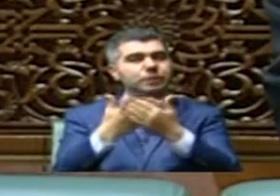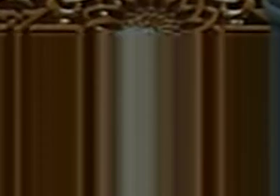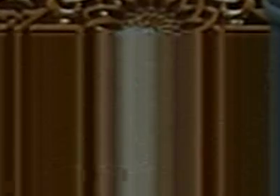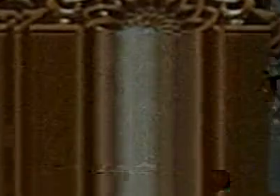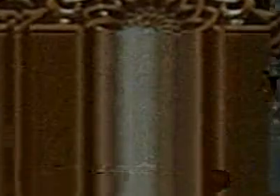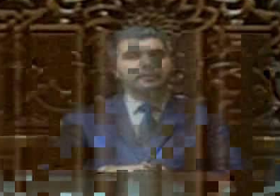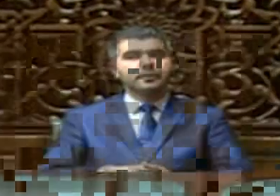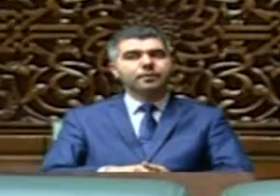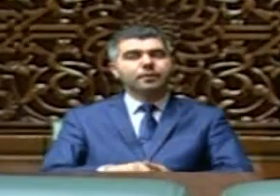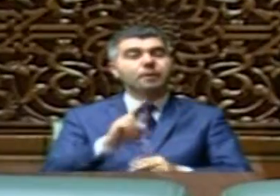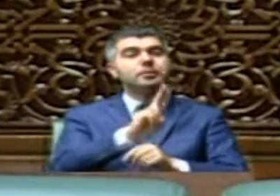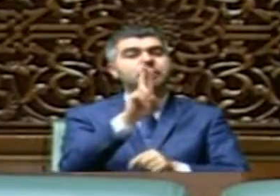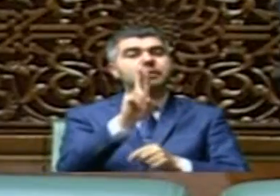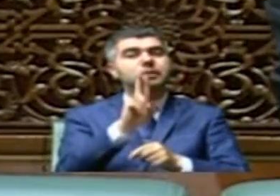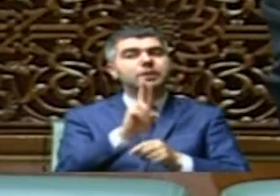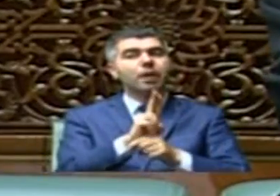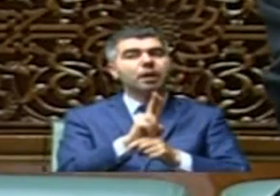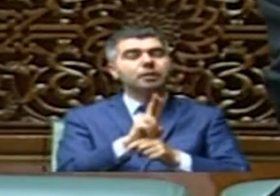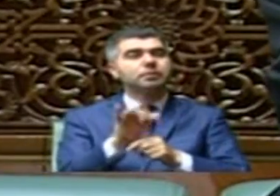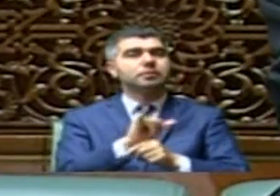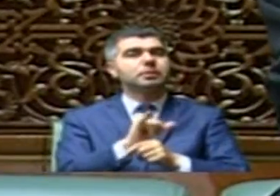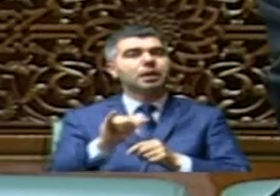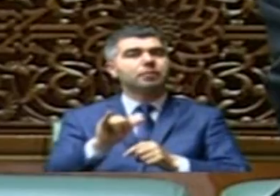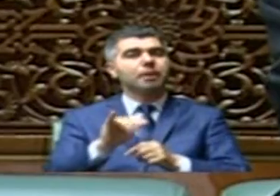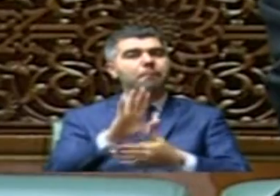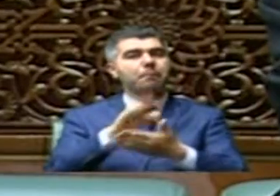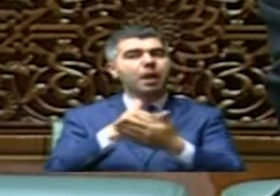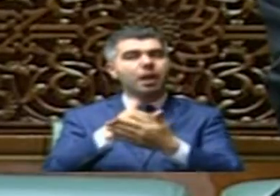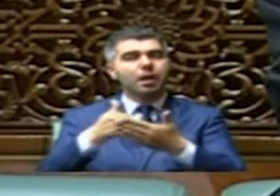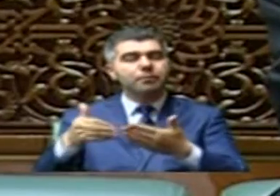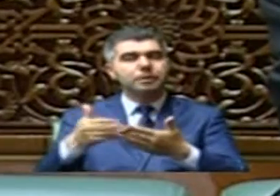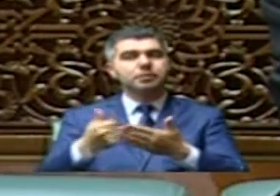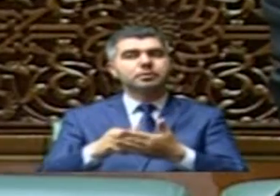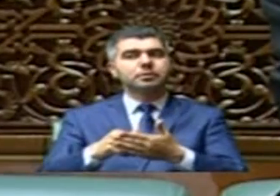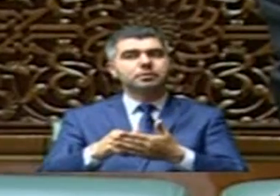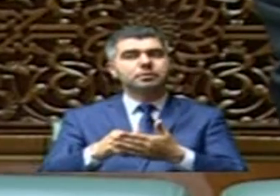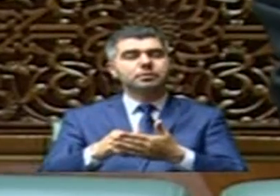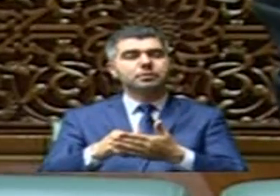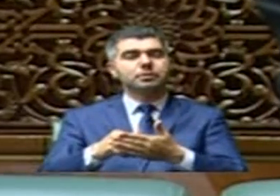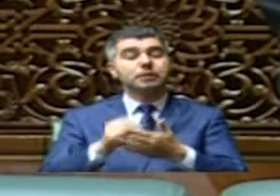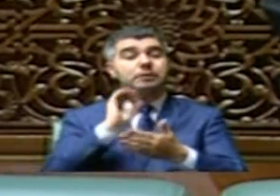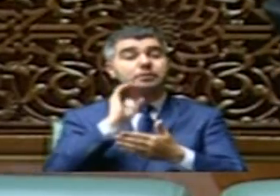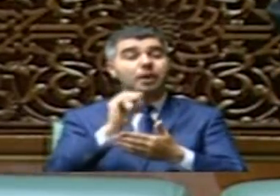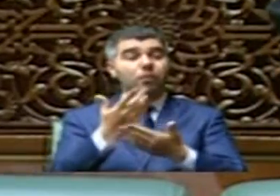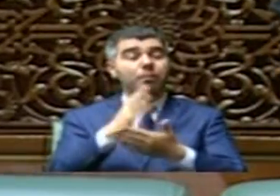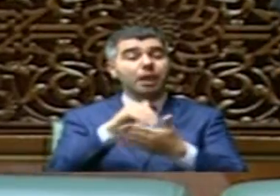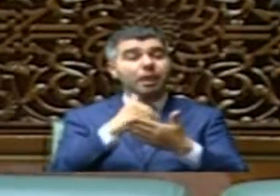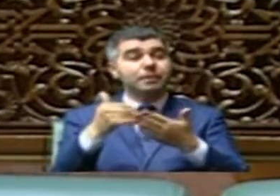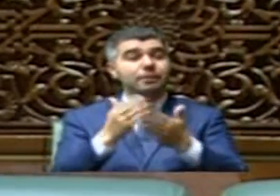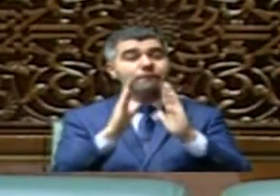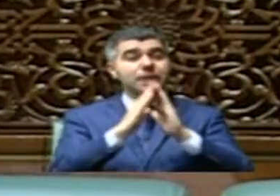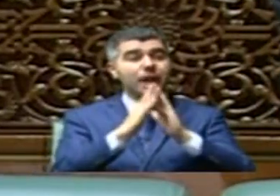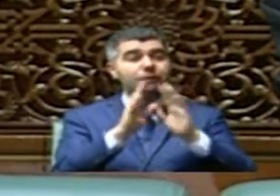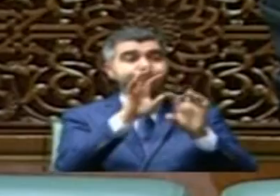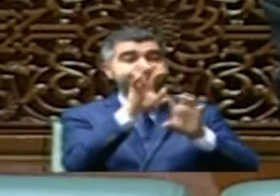هذا السؤال هذا نحن لا نجادل فيه على اهميه هذا البرنامج ديال المدن بدون صفيح، لان هذا البرنامج فعلا استطاع